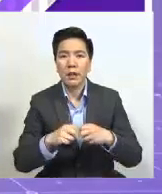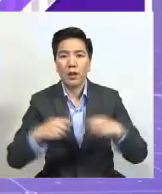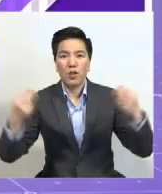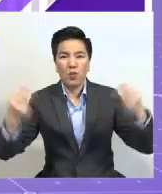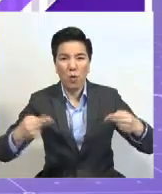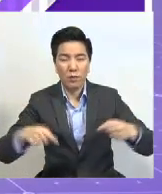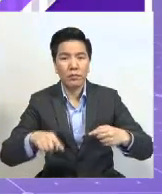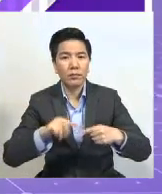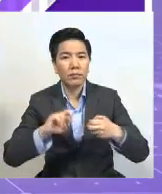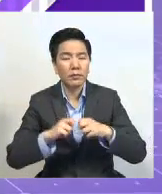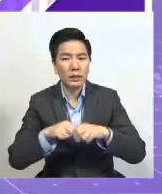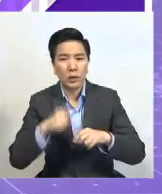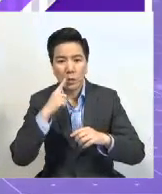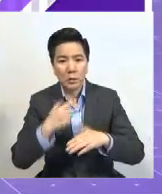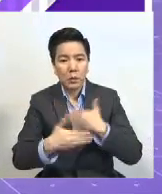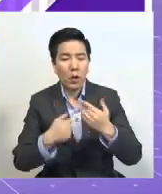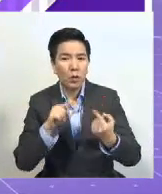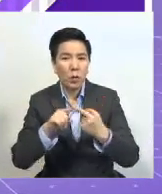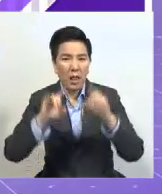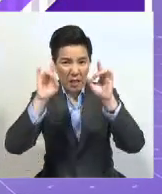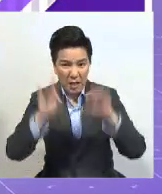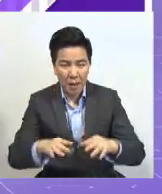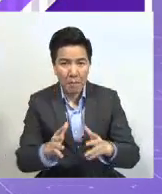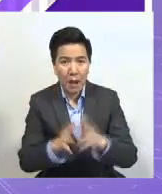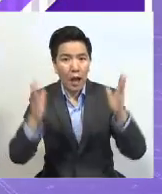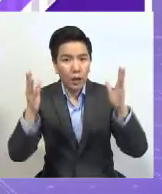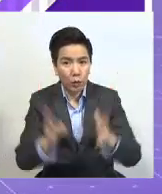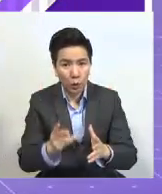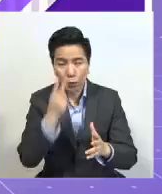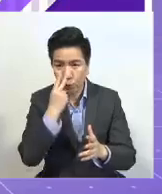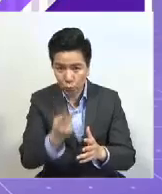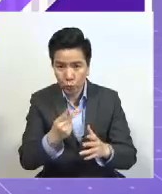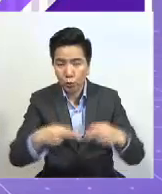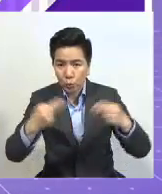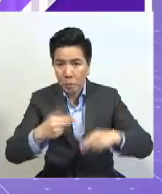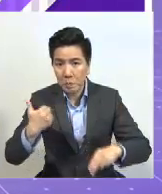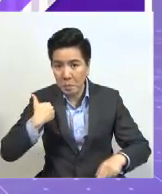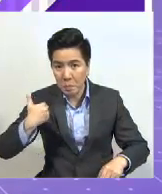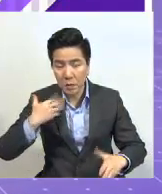างถูกพัฒนาไปถึงขั้นรุนแรงแค่ไหนนะครับ